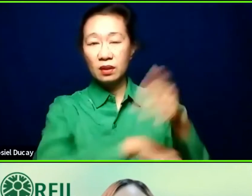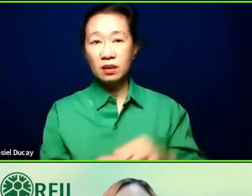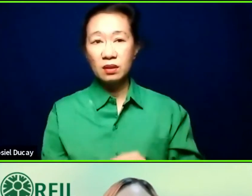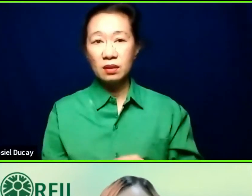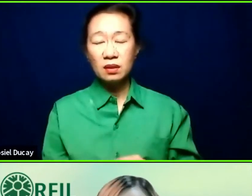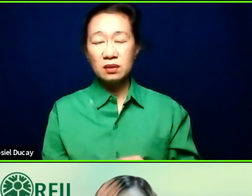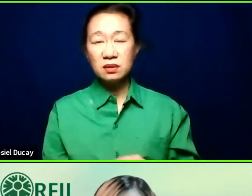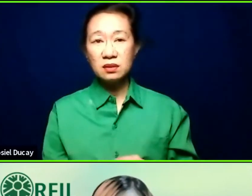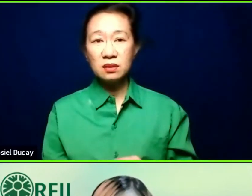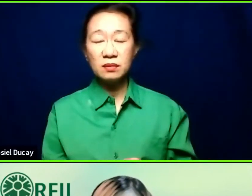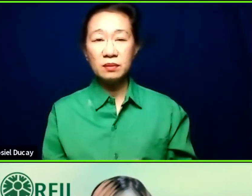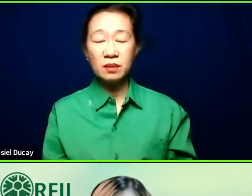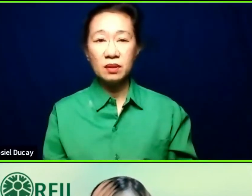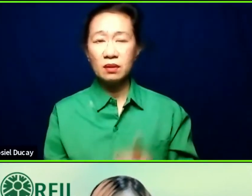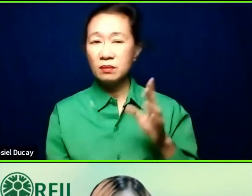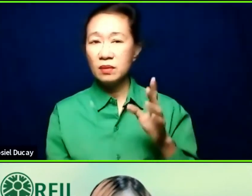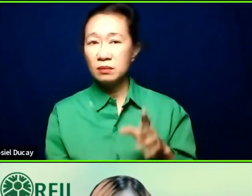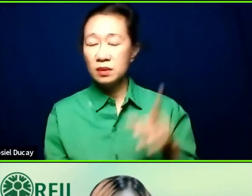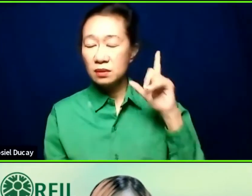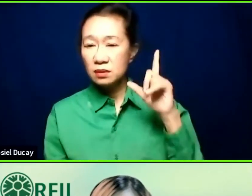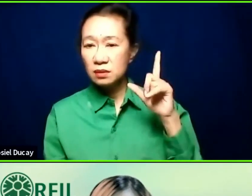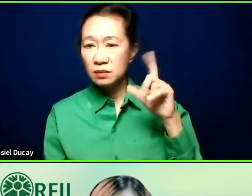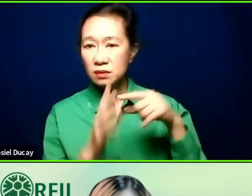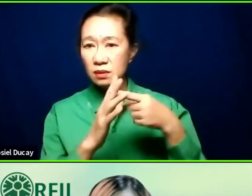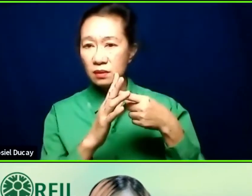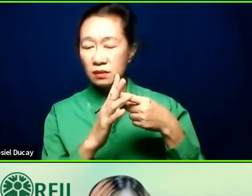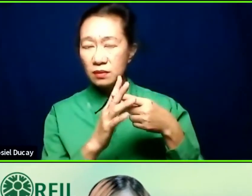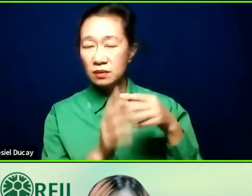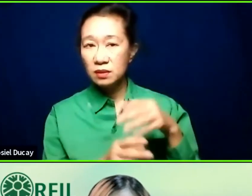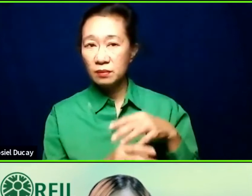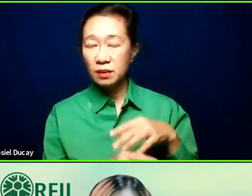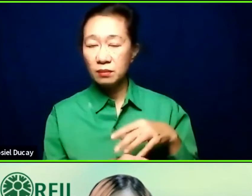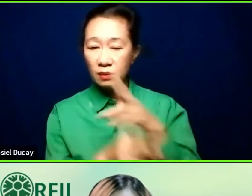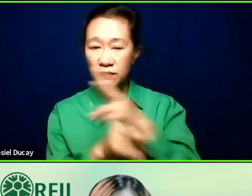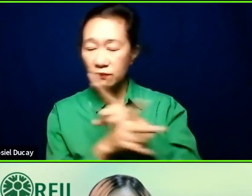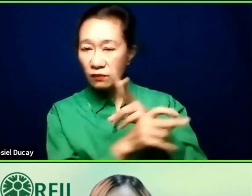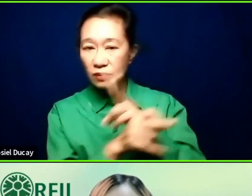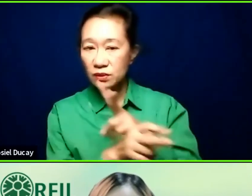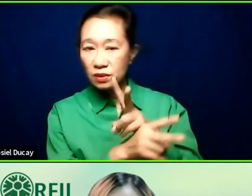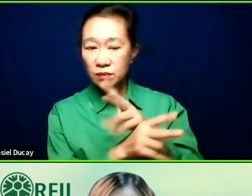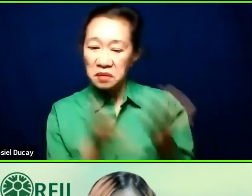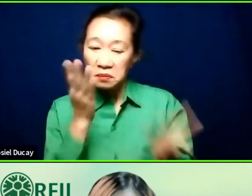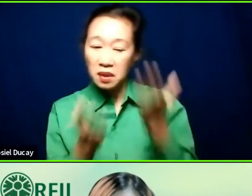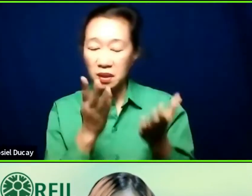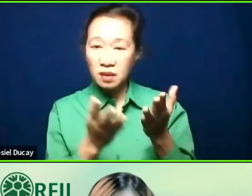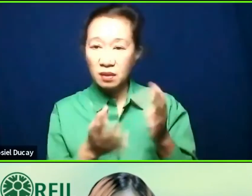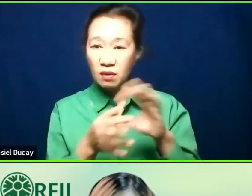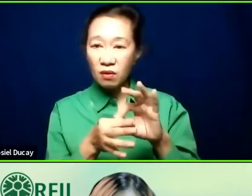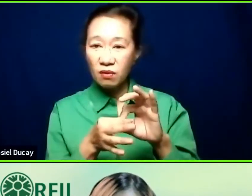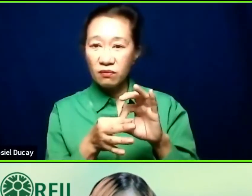accept formally, no, doon sa pagpo-foster siguro, no, ng